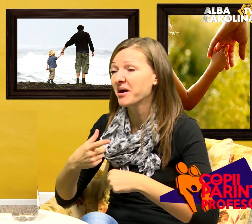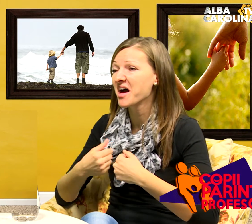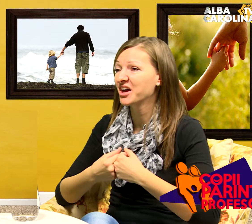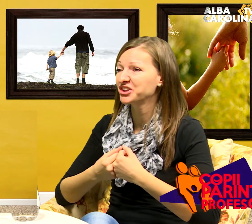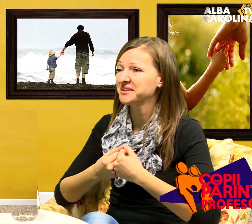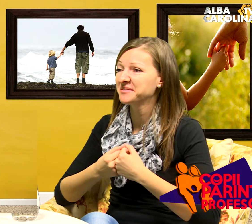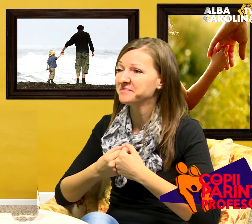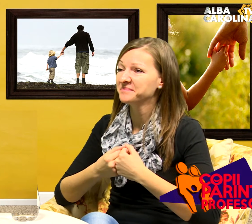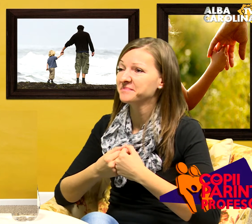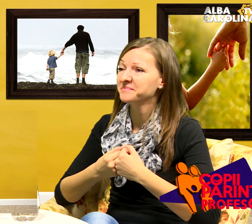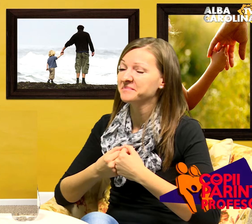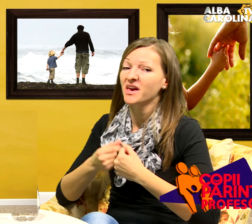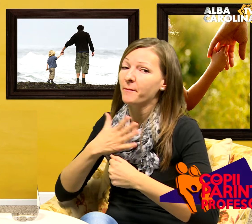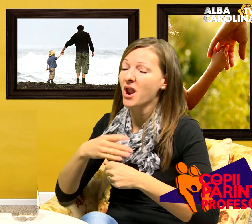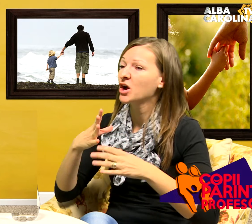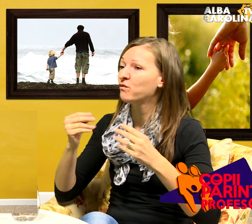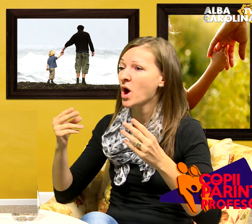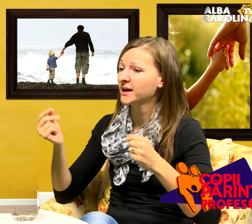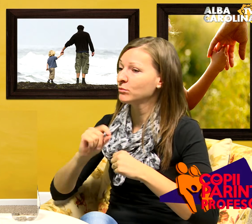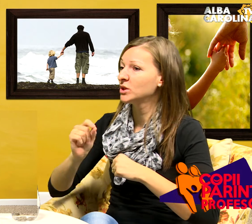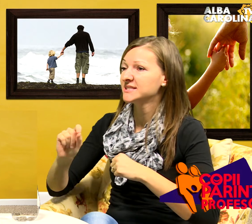merge. Îi place dansul.